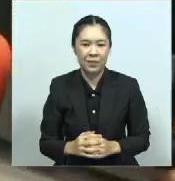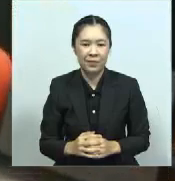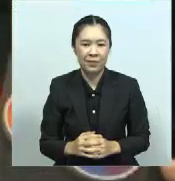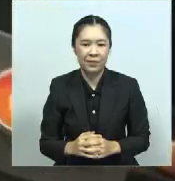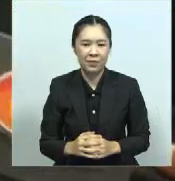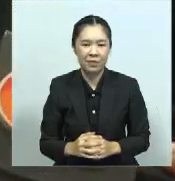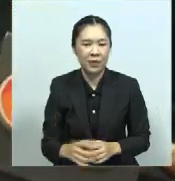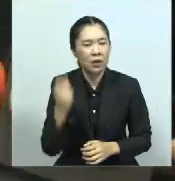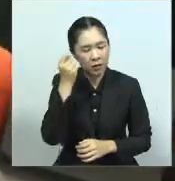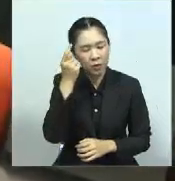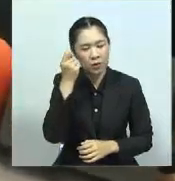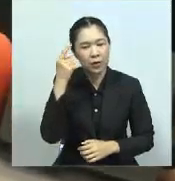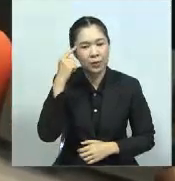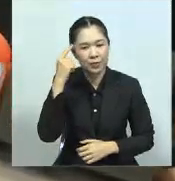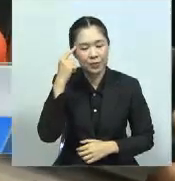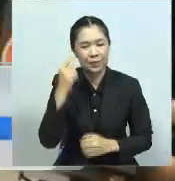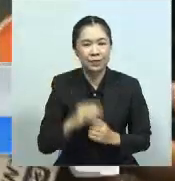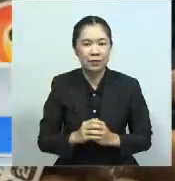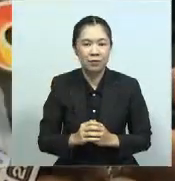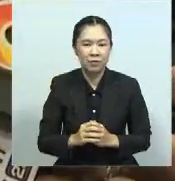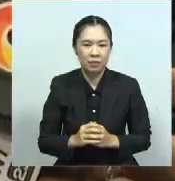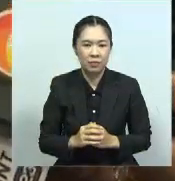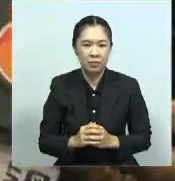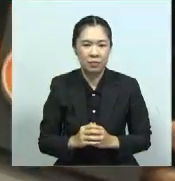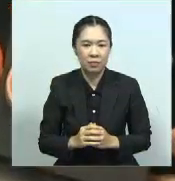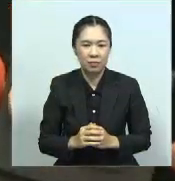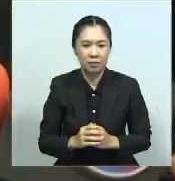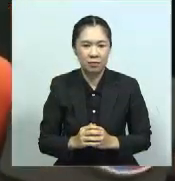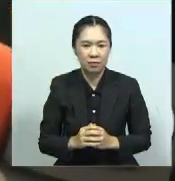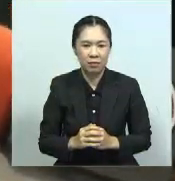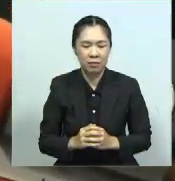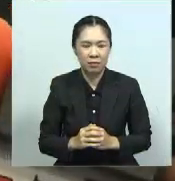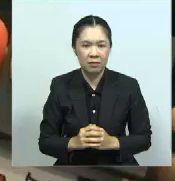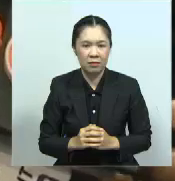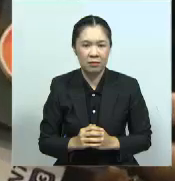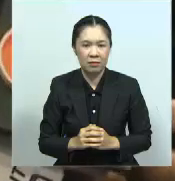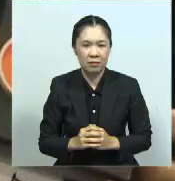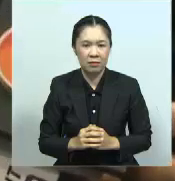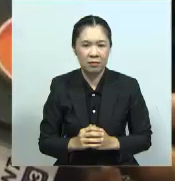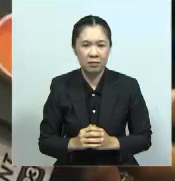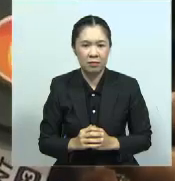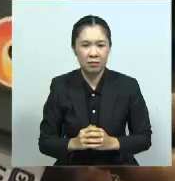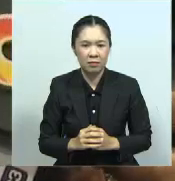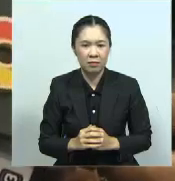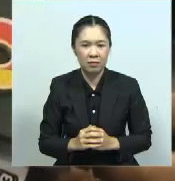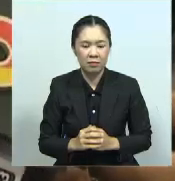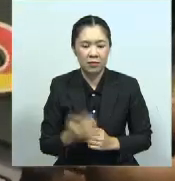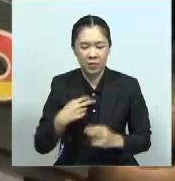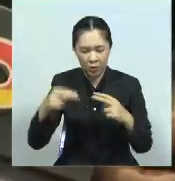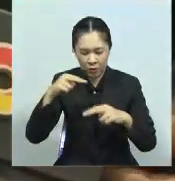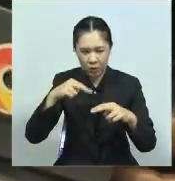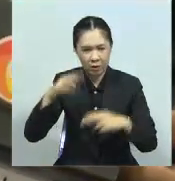คะ เข้าใจมากขึ้น แต่ความหวาดกลัวยัง มีไม่ค่อยมีก็ส่วนมากก็จะหาตำรวจใช่